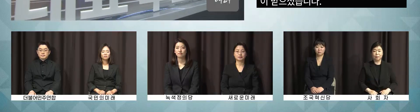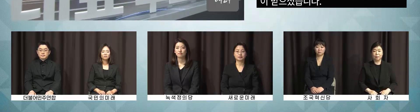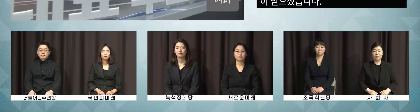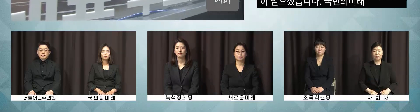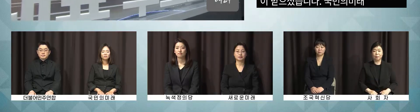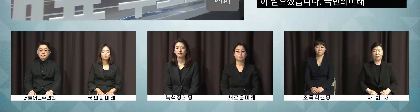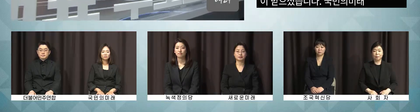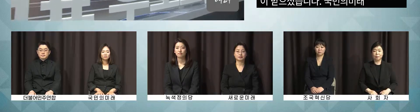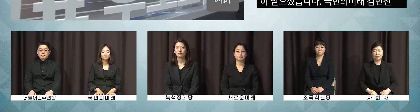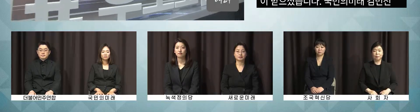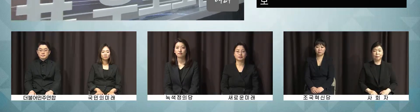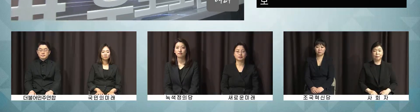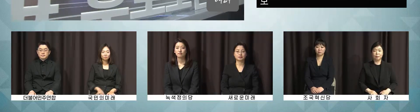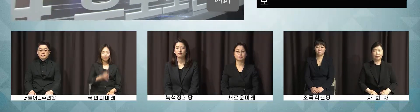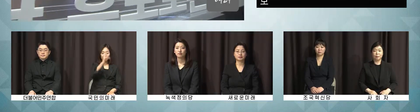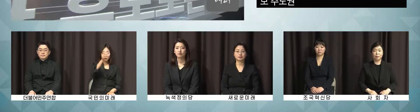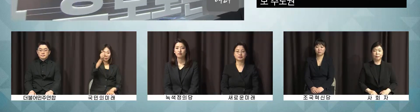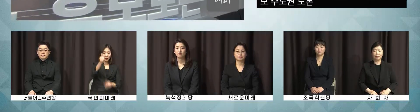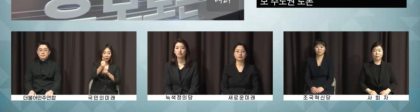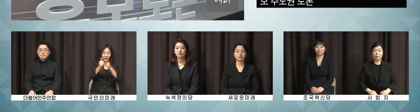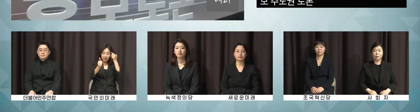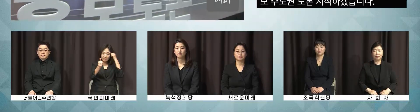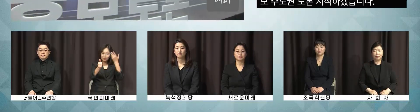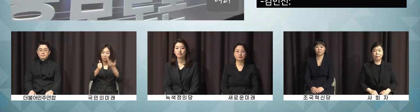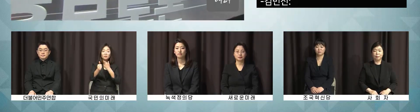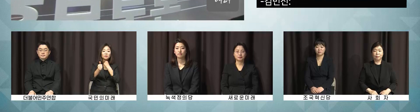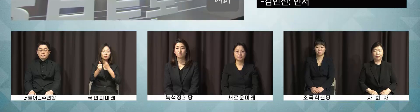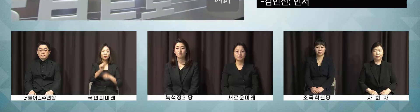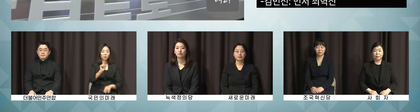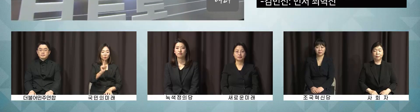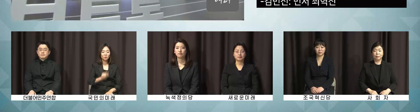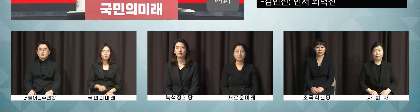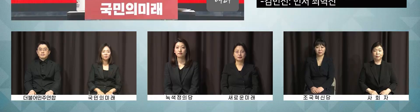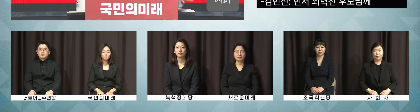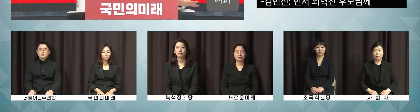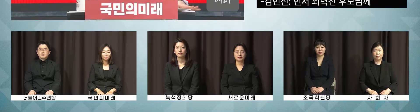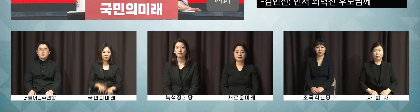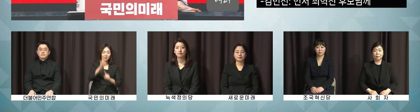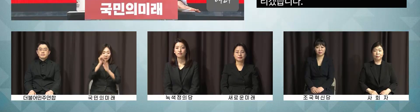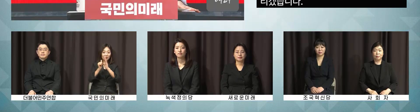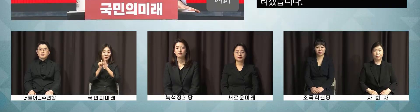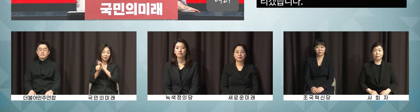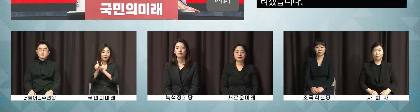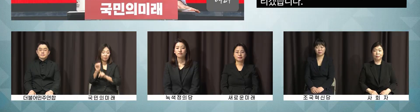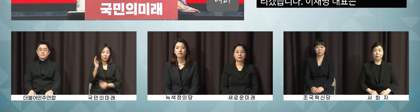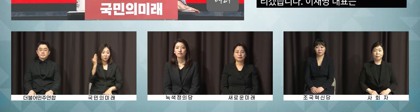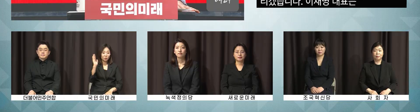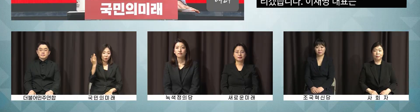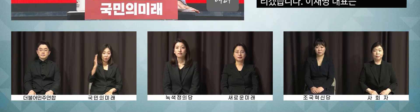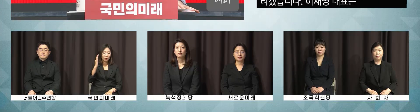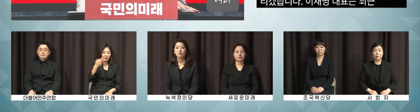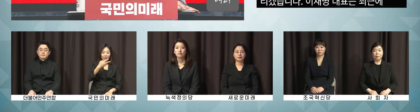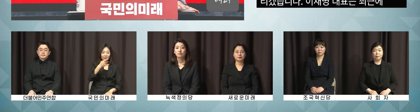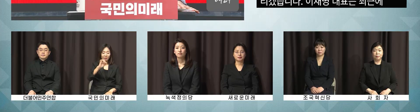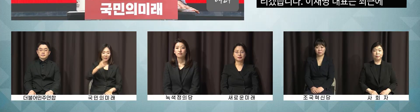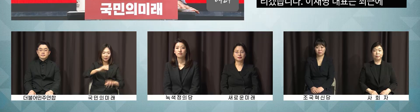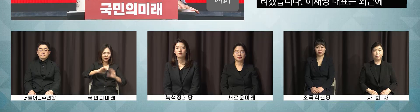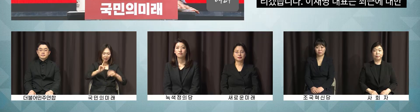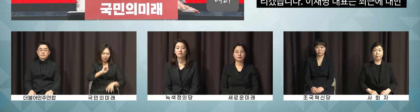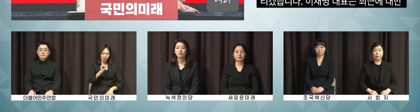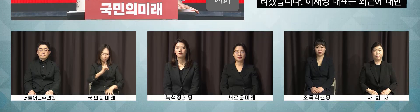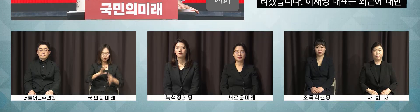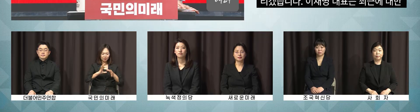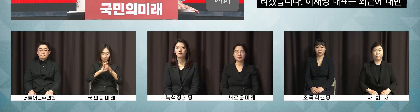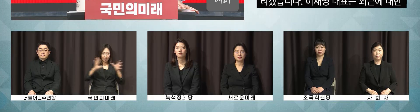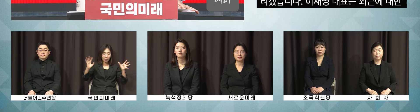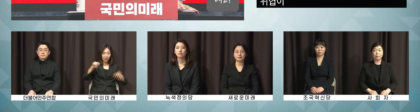네, 먼저 최혁진 후보님께 질문 드리겠습니다. 이재명 대표는 최근에 대만 해협이 어떻게 되든 무슨